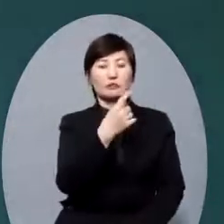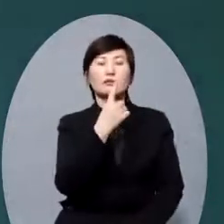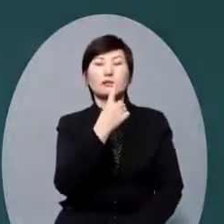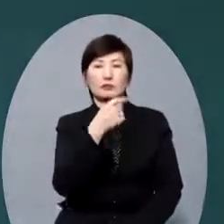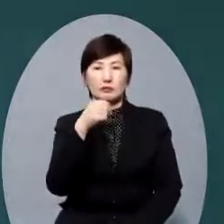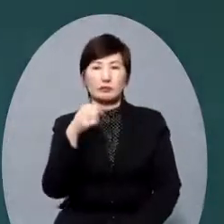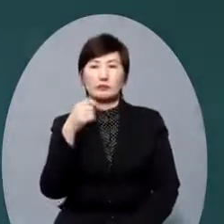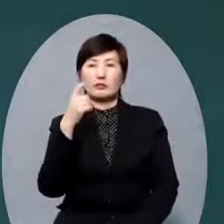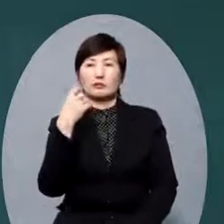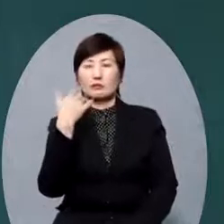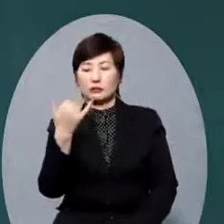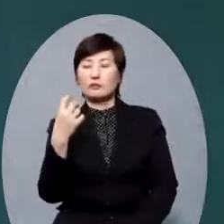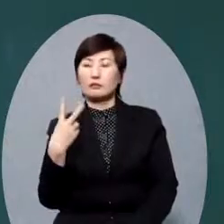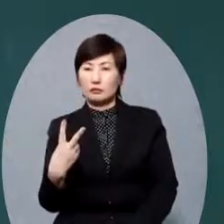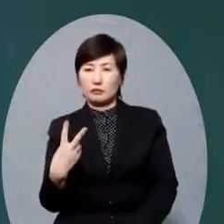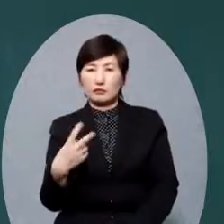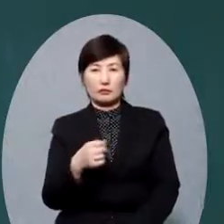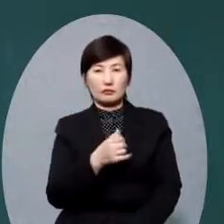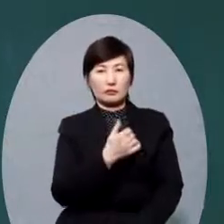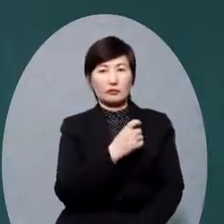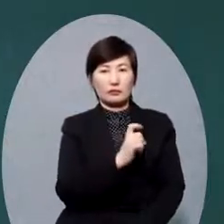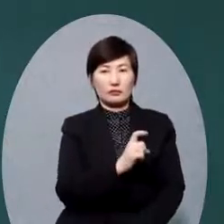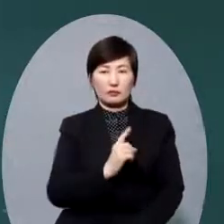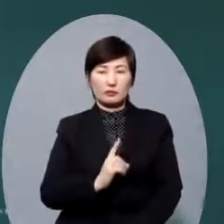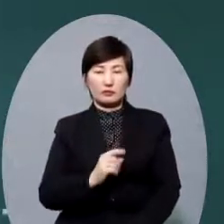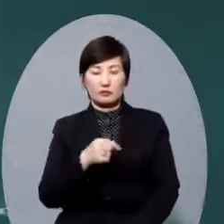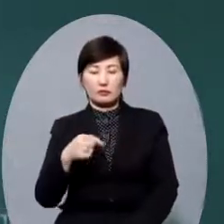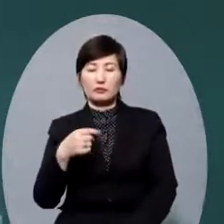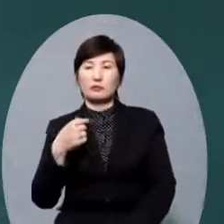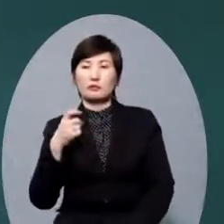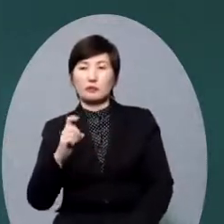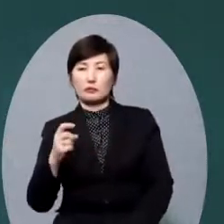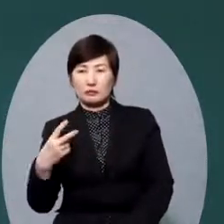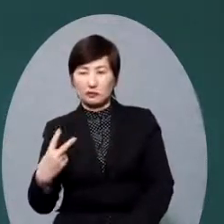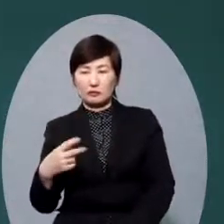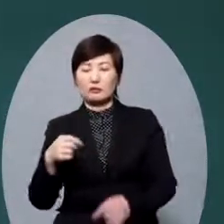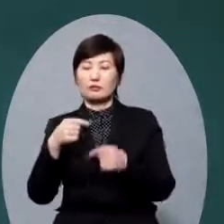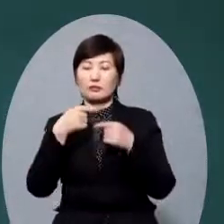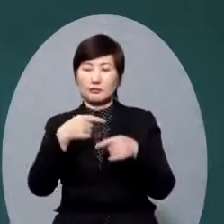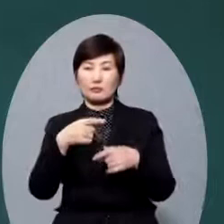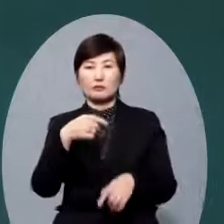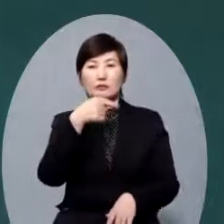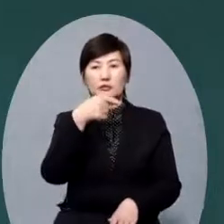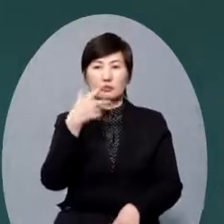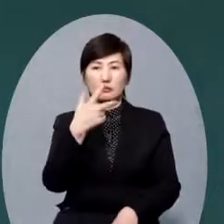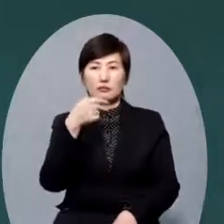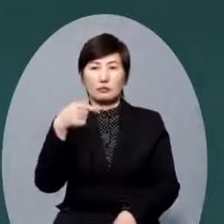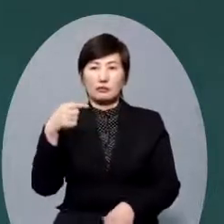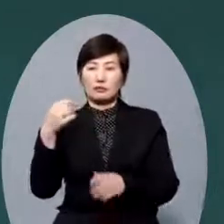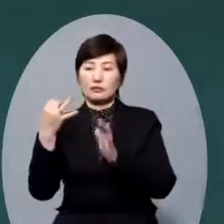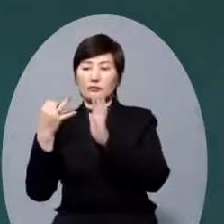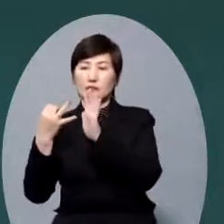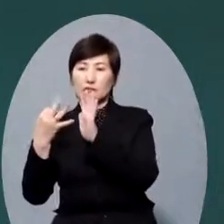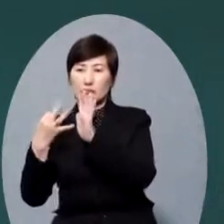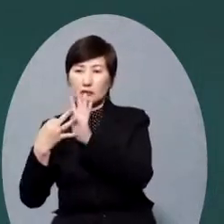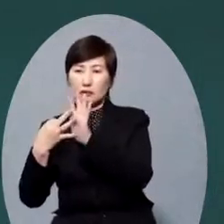За y1-ээс хасах y2, x1-ээс хасах x2 тэнцүү хасах